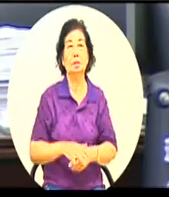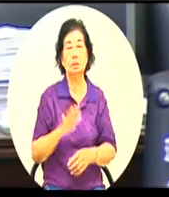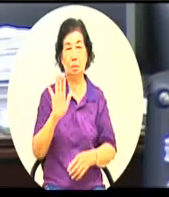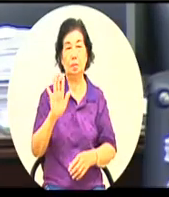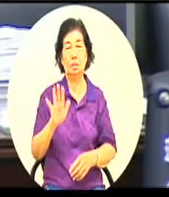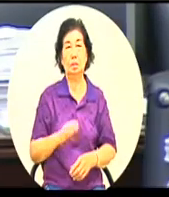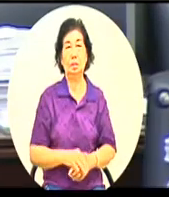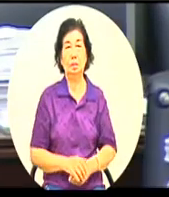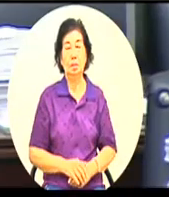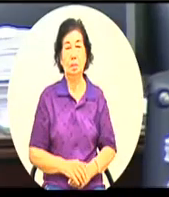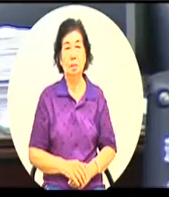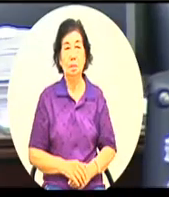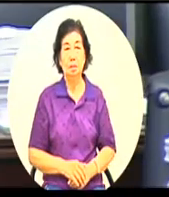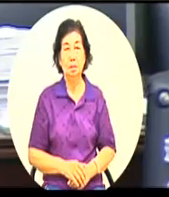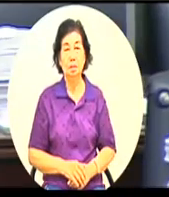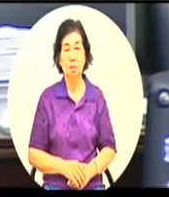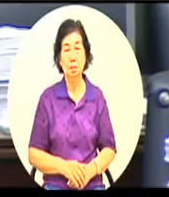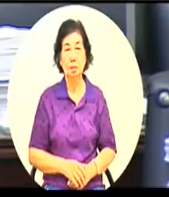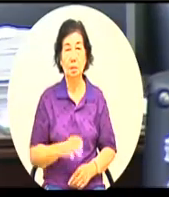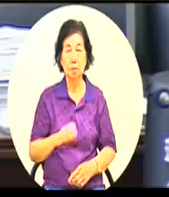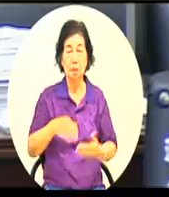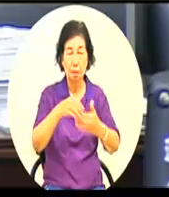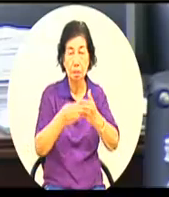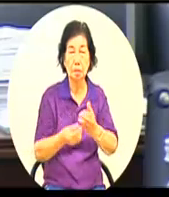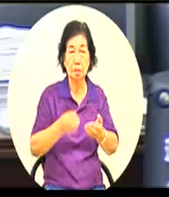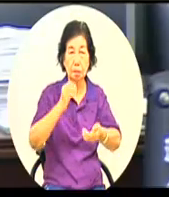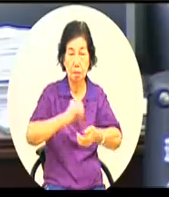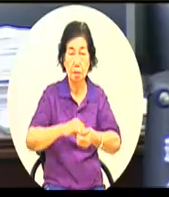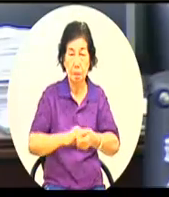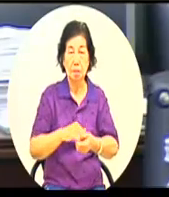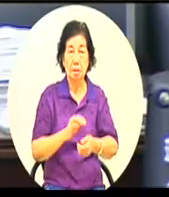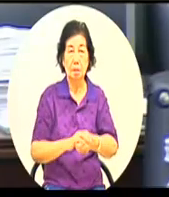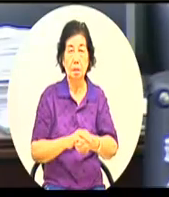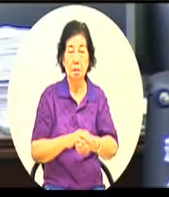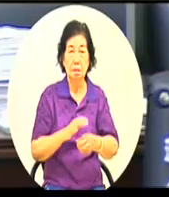啊，会当会定出这种政策，